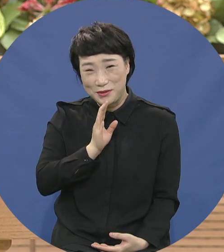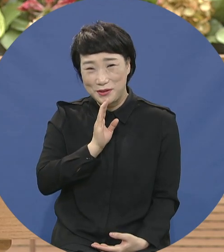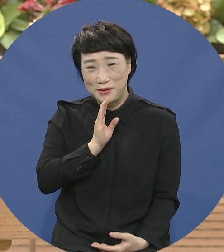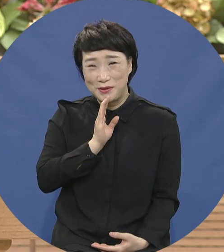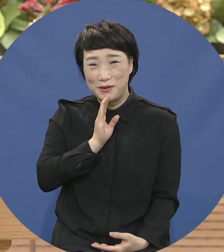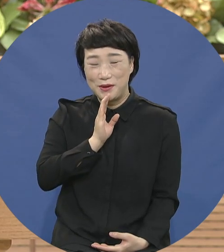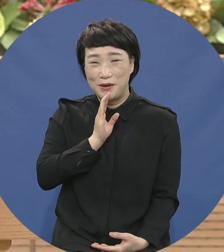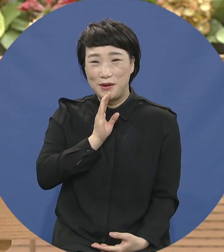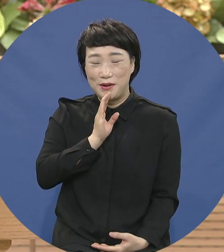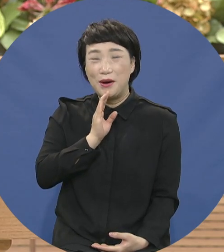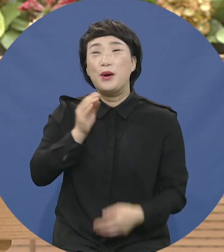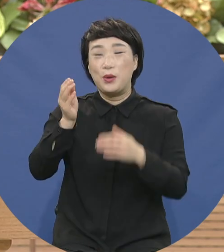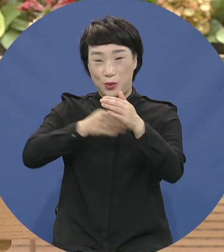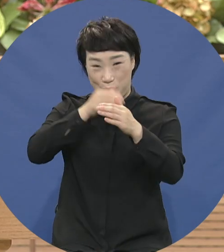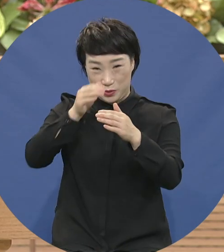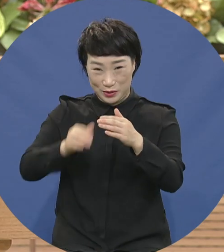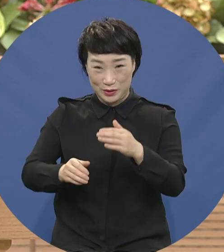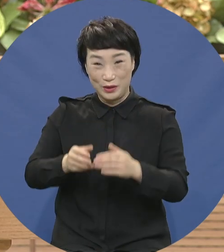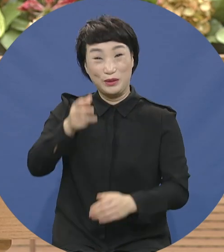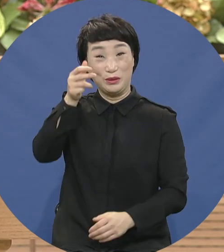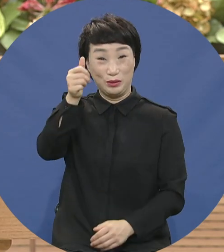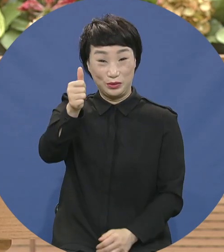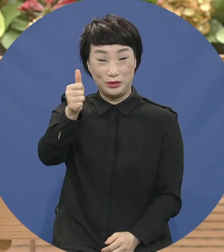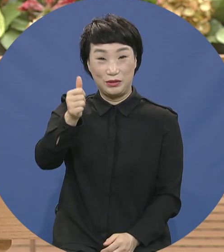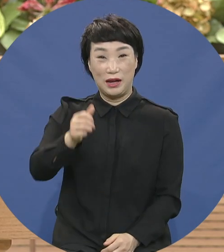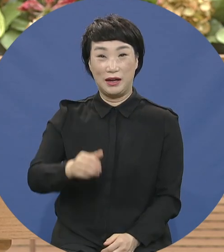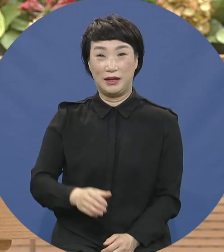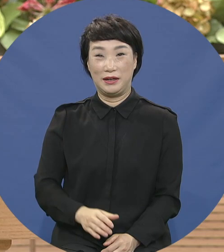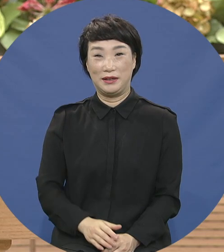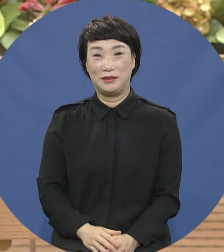참으로 공의로우시다.